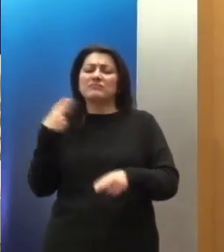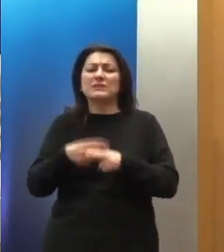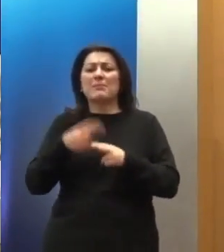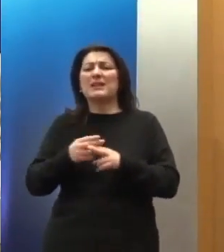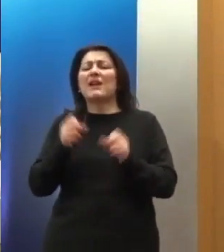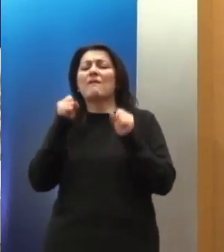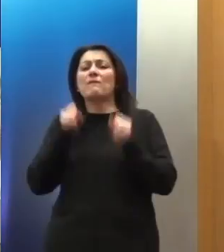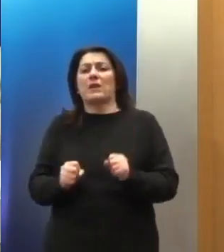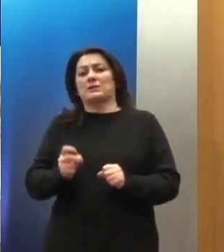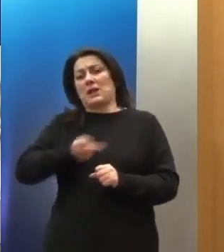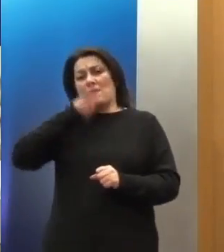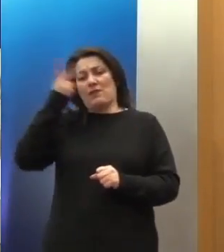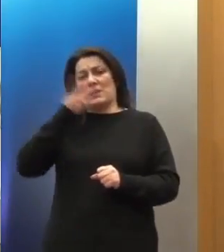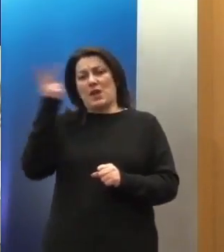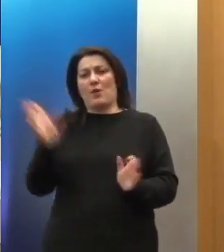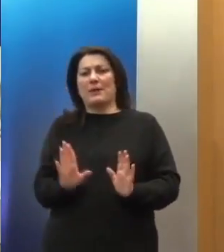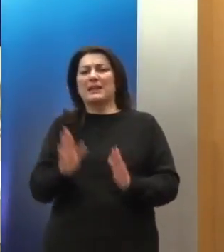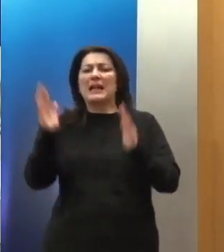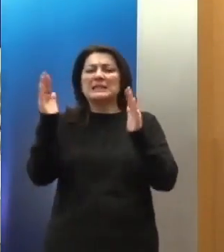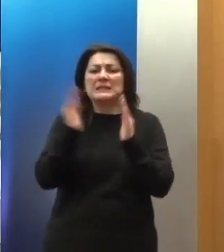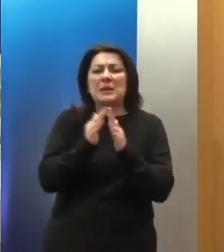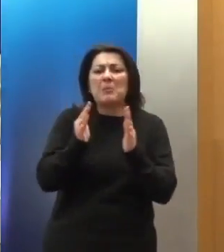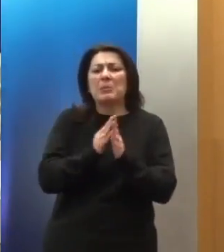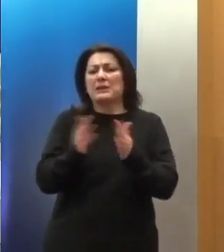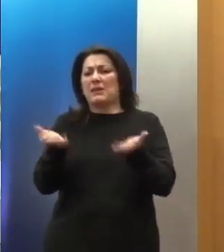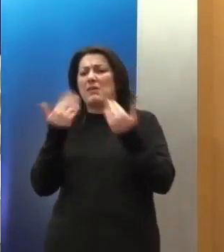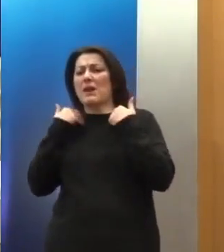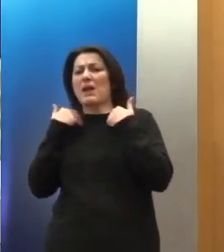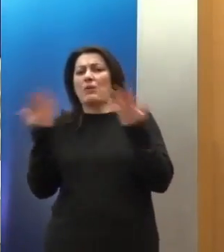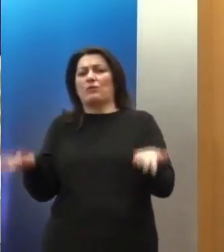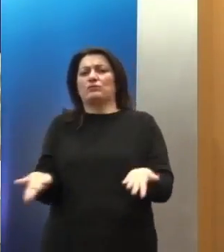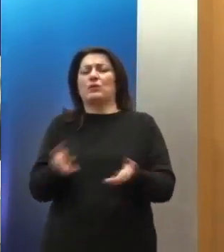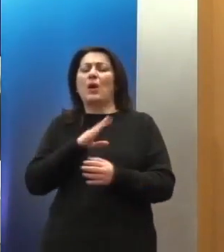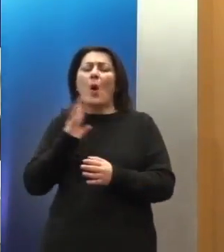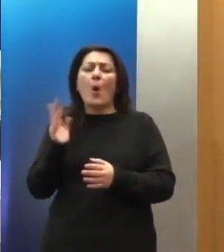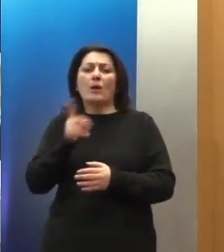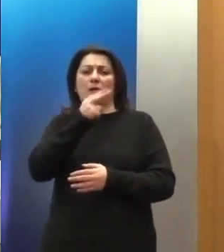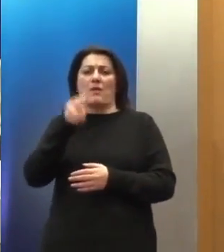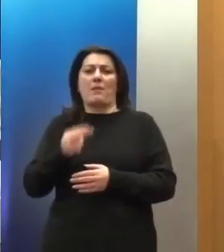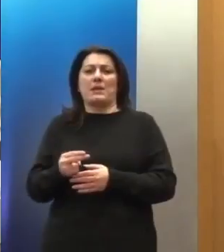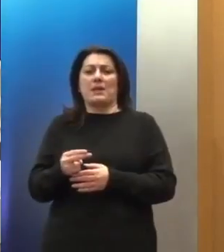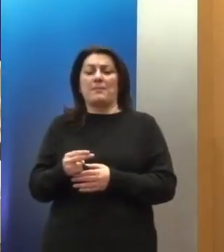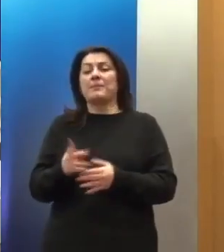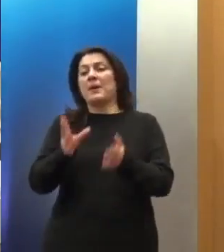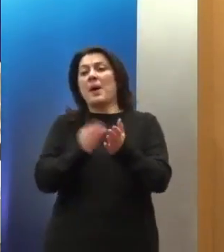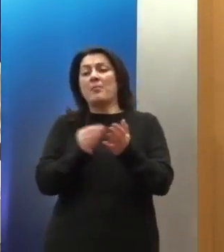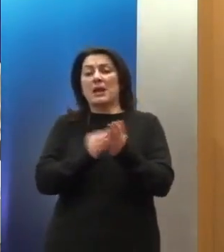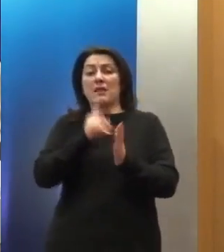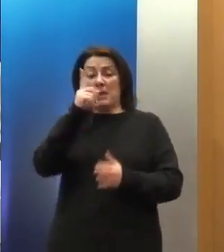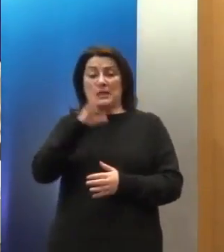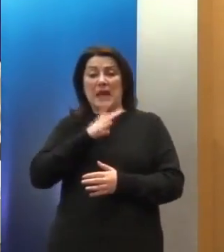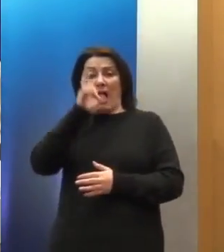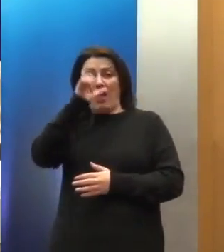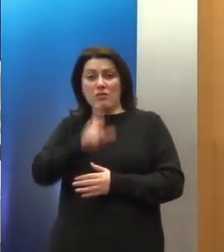που πρέπει να έχει κάποιος. Στην αστεγία και όλα τα υπόλοιπα. Δηλαδή, πώς μπορεί κανείς να περάσει,